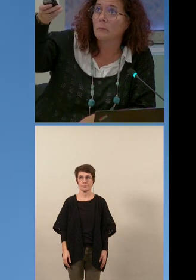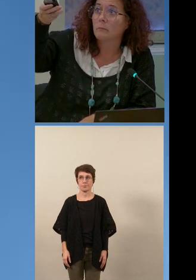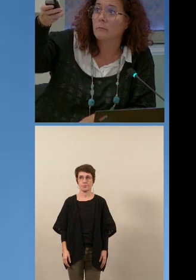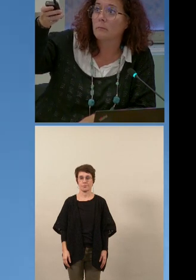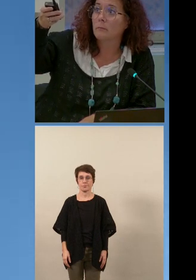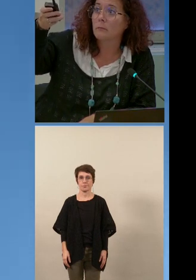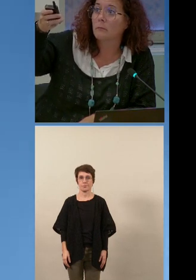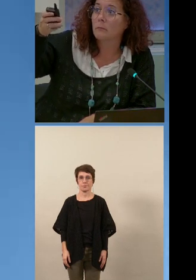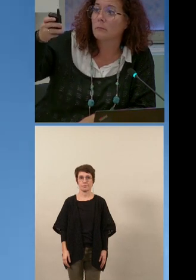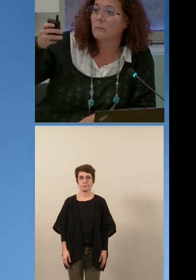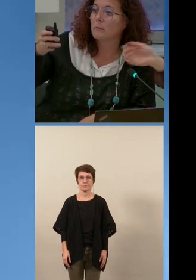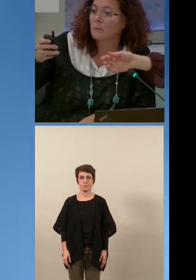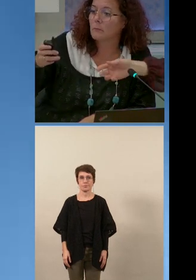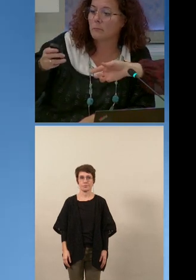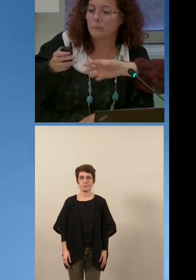pas